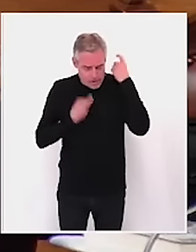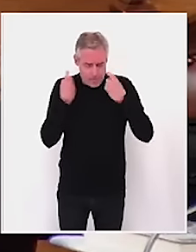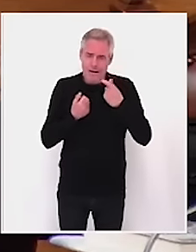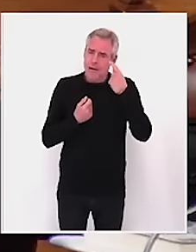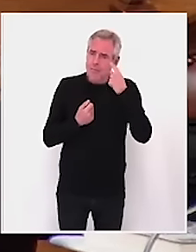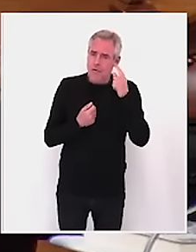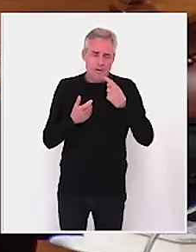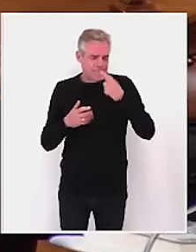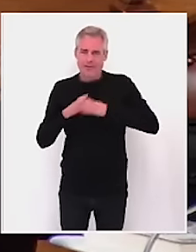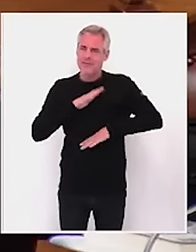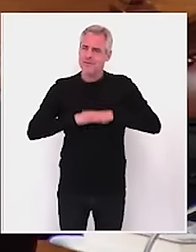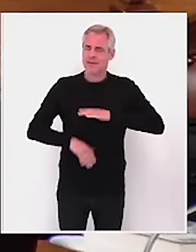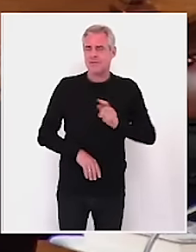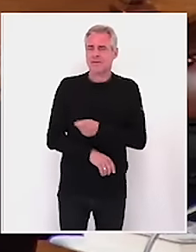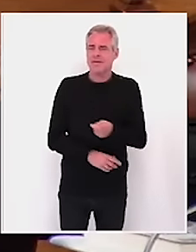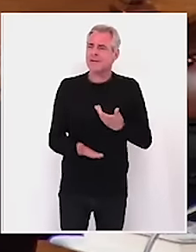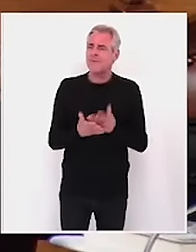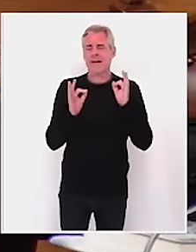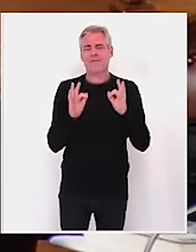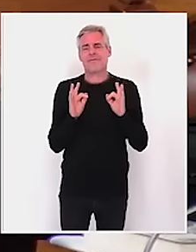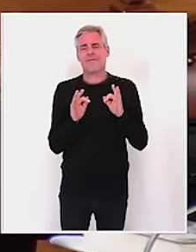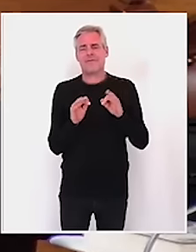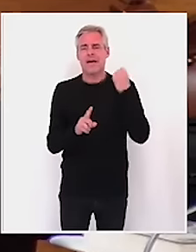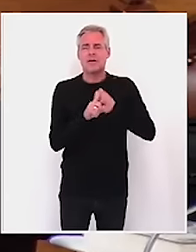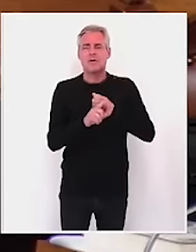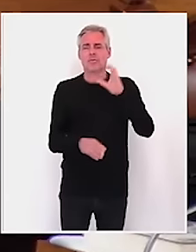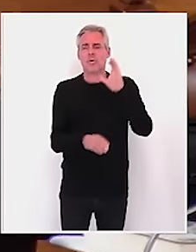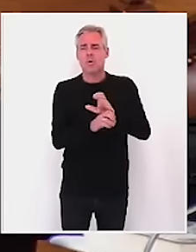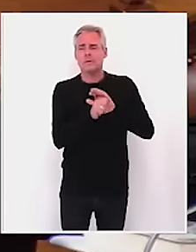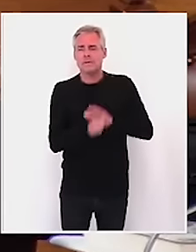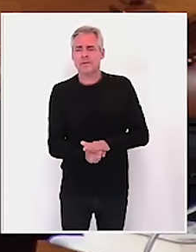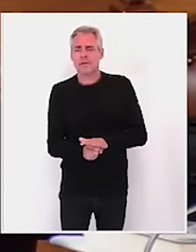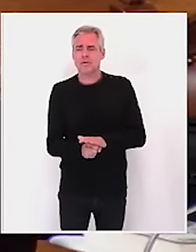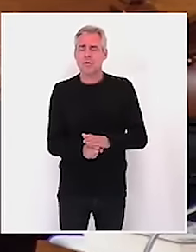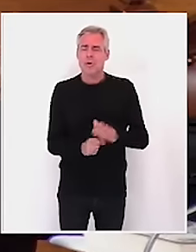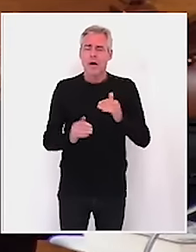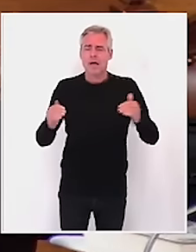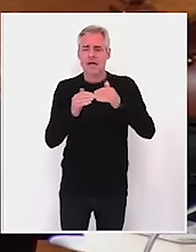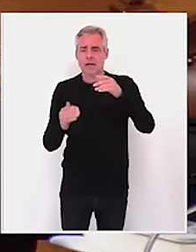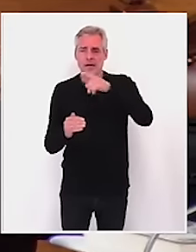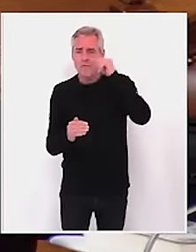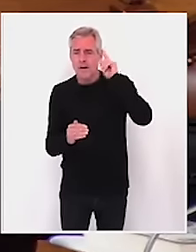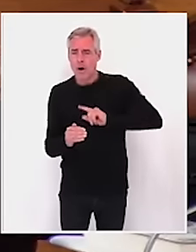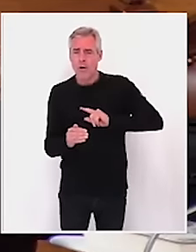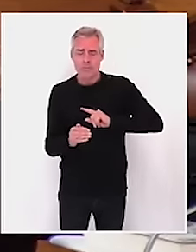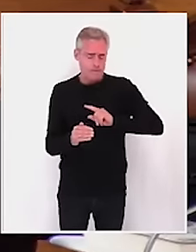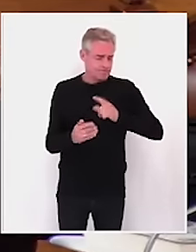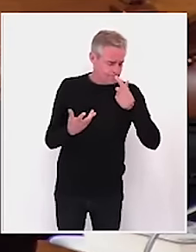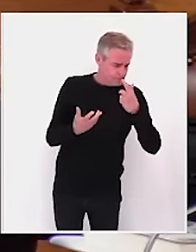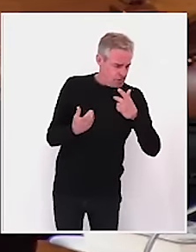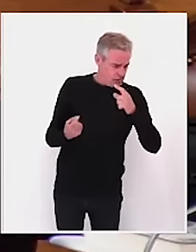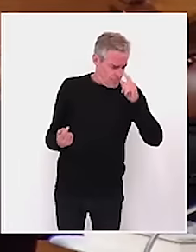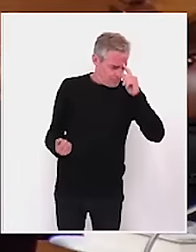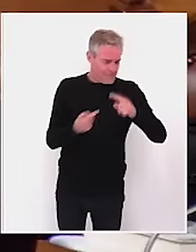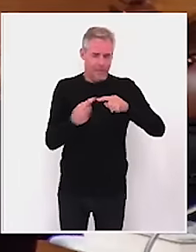vrai que c'est toujours un peu frustrant de cette question des luttes contre les discriminations, de l'égalité femmes-hommes. Voilà, c'est juste une délib. Et on se